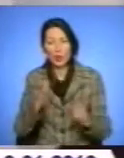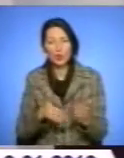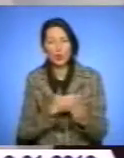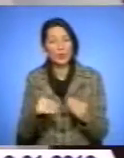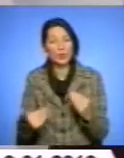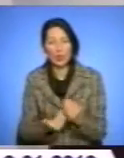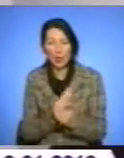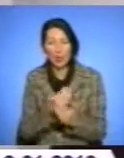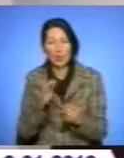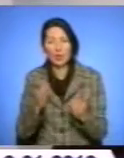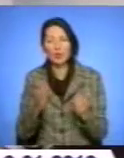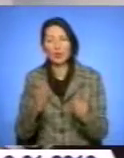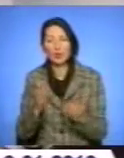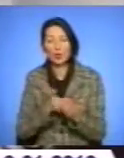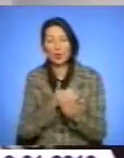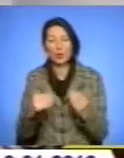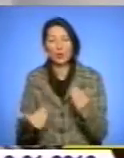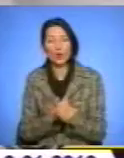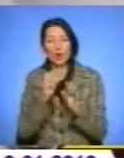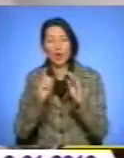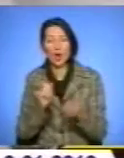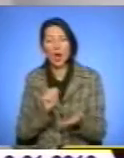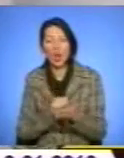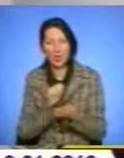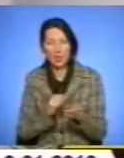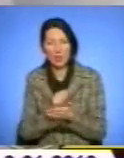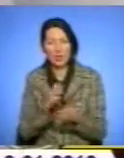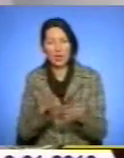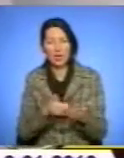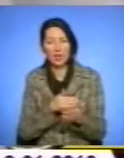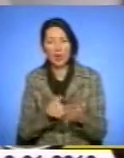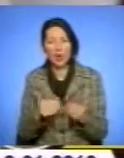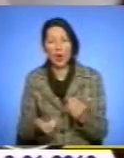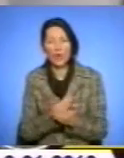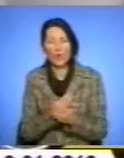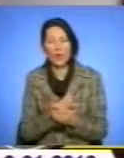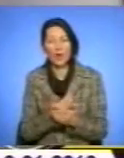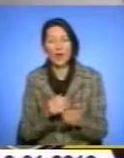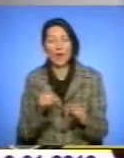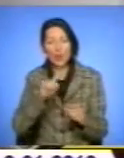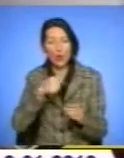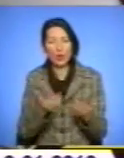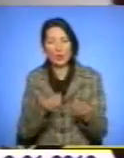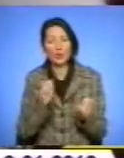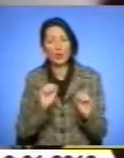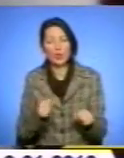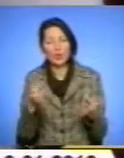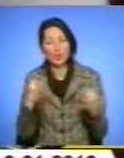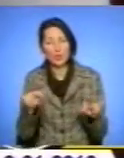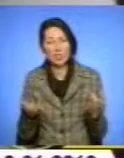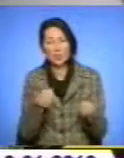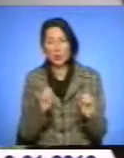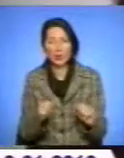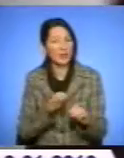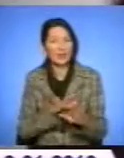новий, зовсім нова редакція, зовсім нові вимоги. Десь, можливо, він демократичніший. Десь, можливо, не